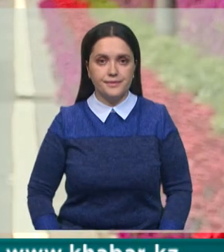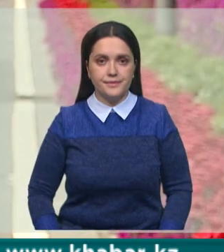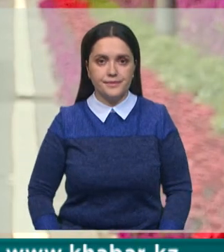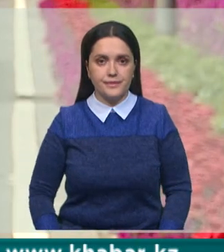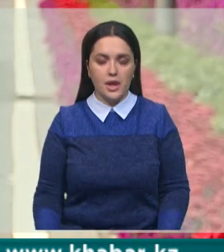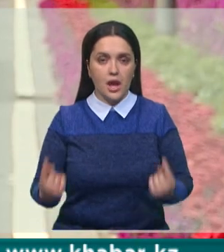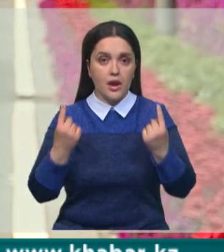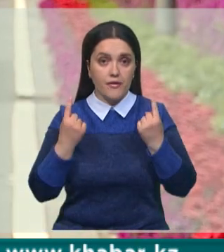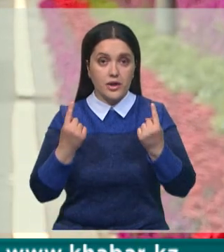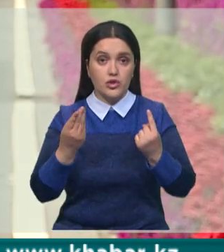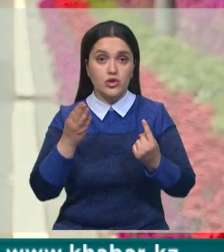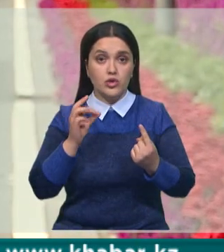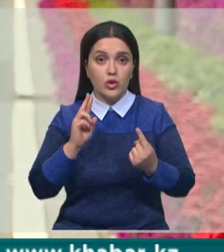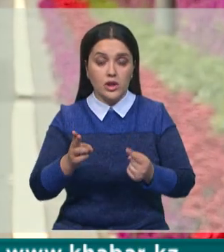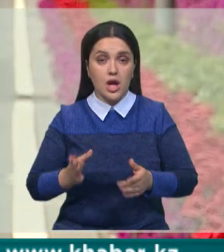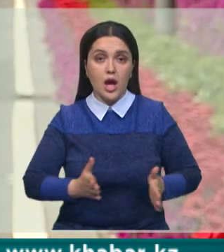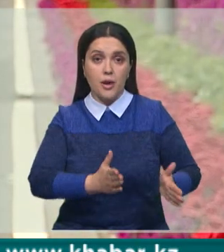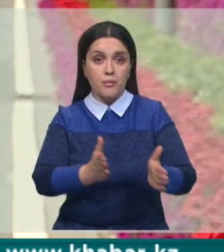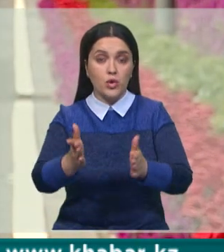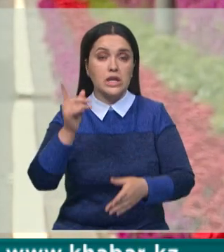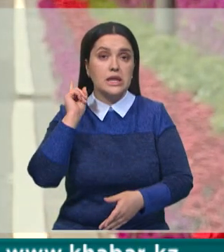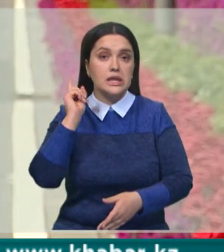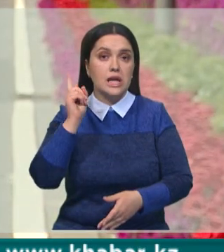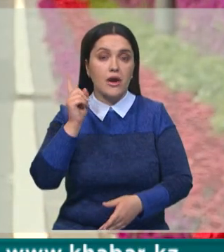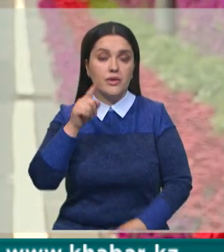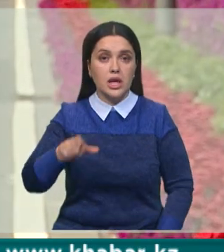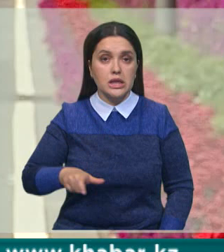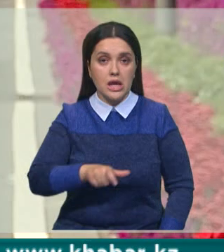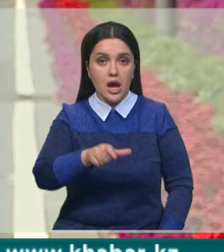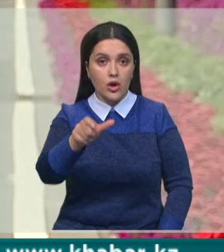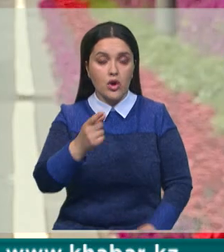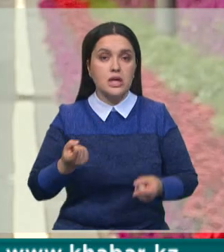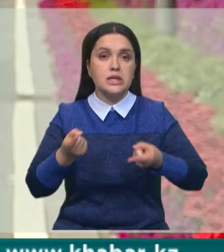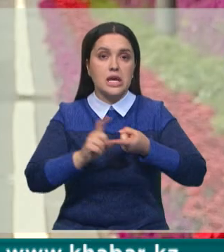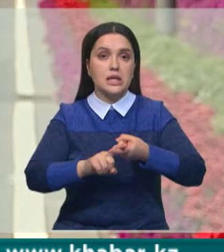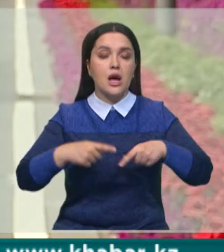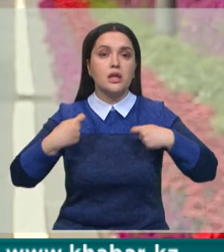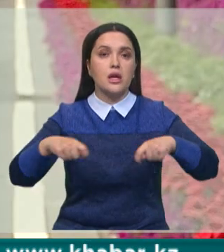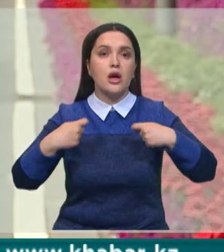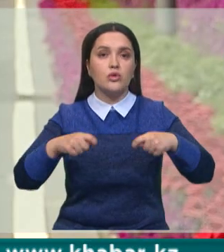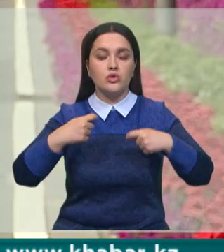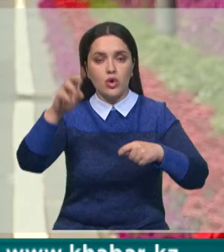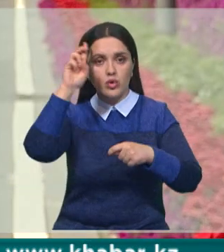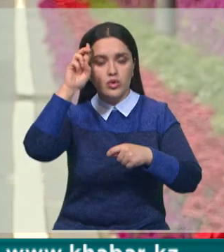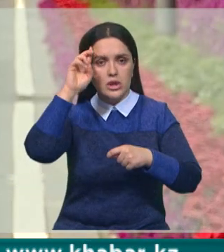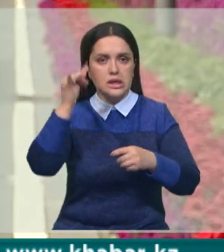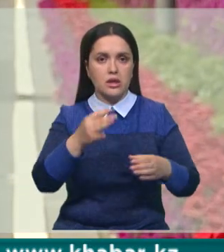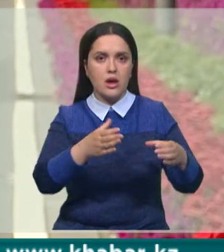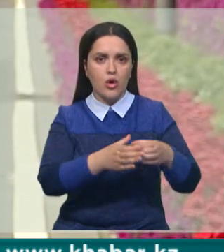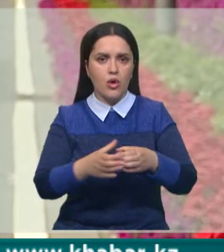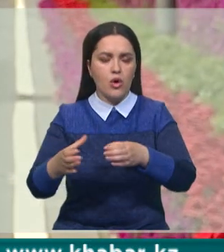Великий шелковый путь. Когда-то этот древний маршрут соединял не просто торгующие стороны, но и сами